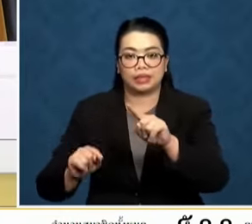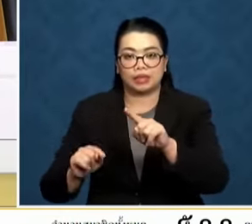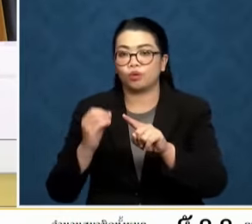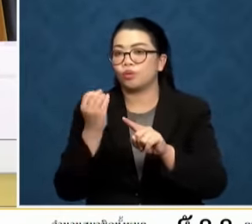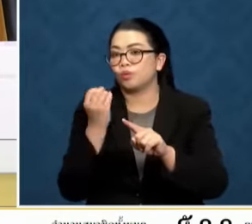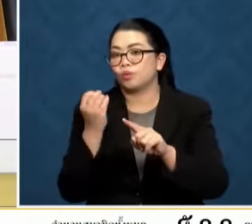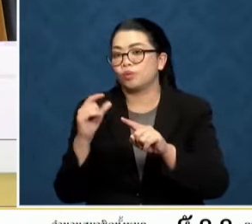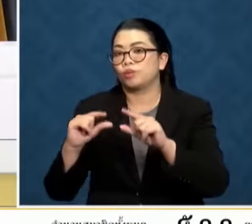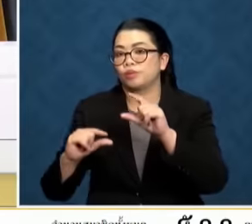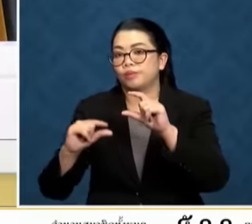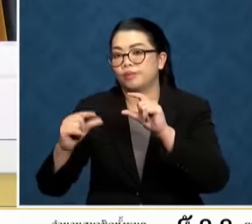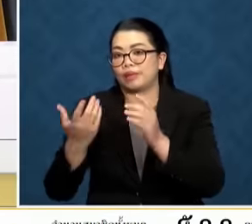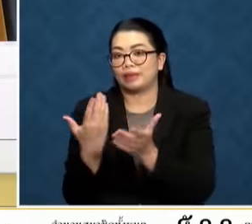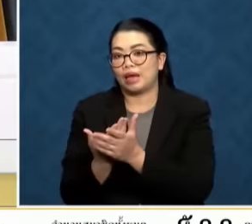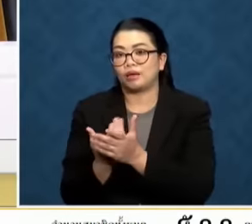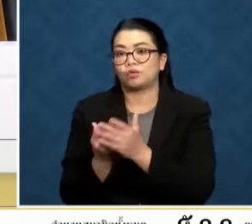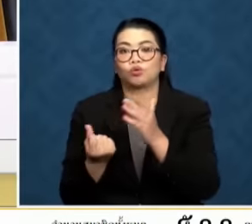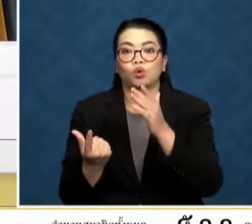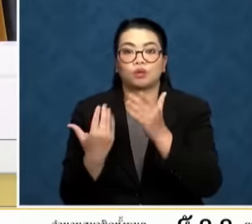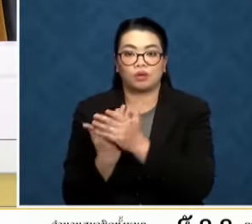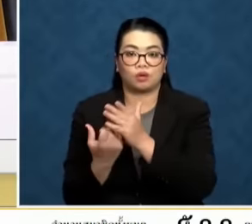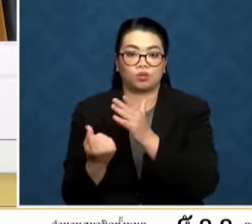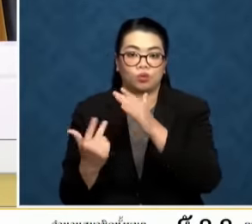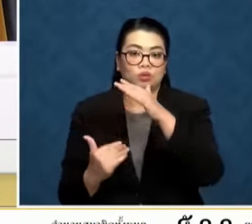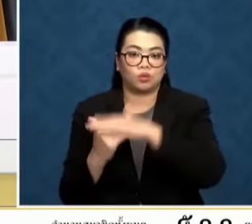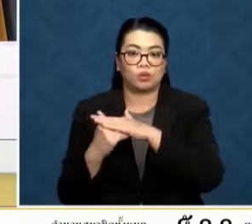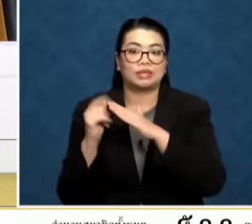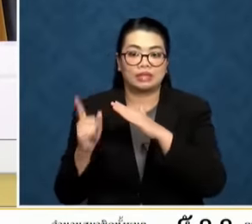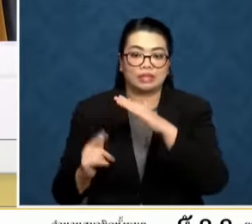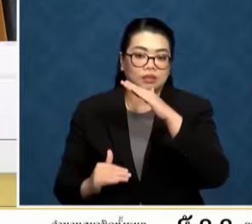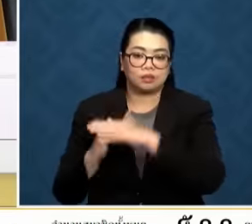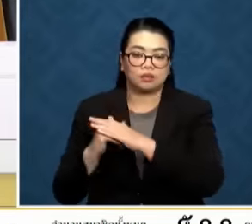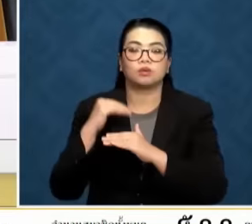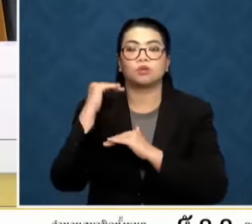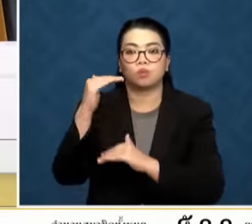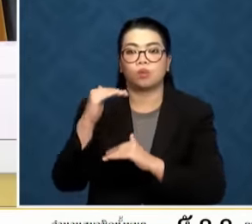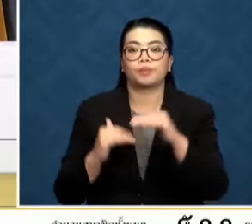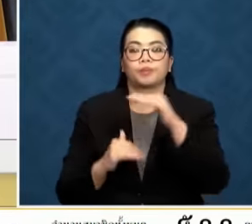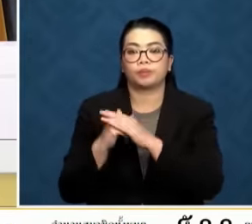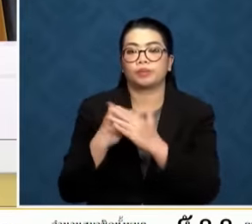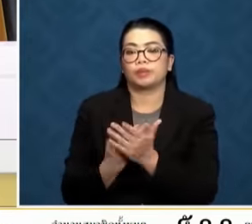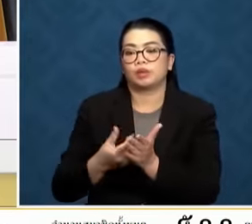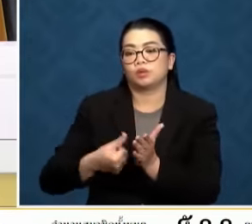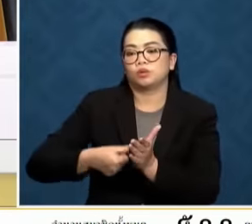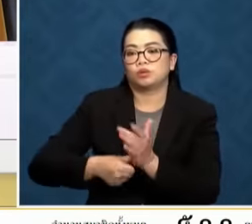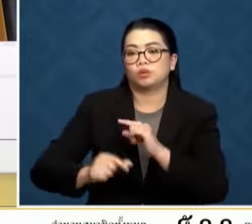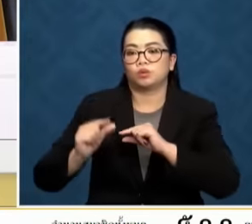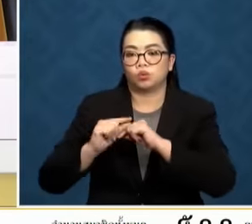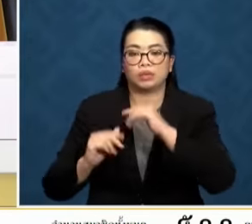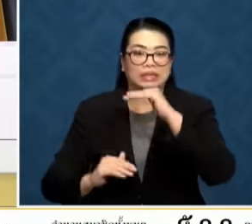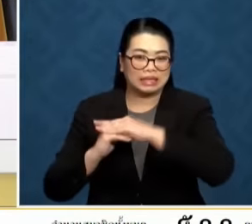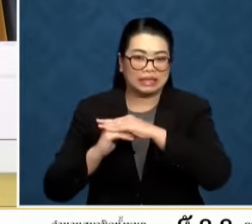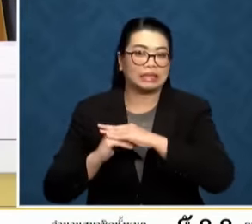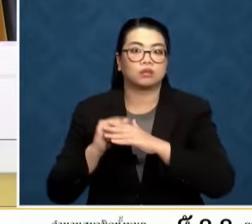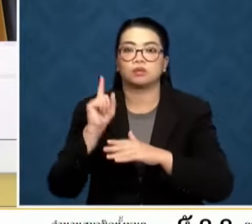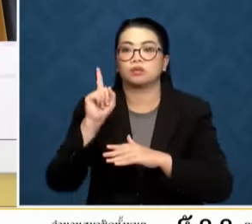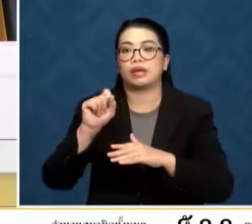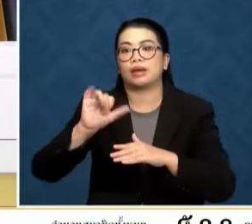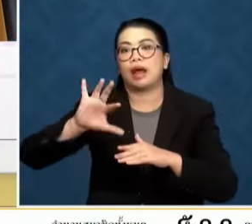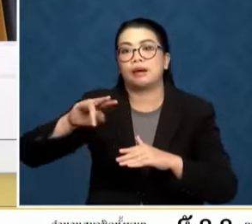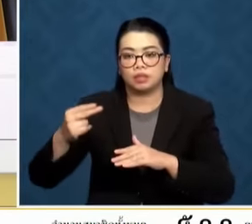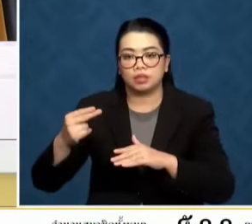4%ซึ่งชนเพดานไม่สามารถตั้งงบประมาณในการชดใช้เงินต้นสูงกว่านี้นี้